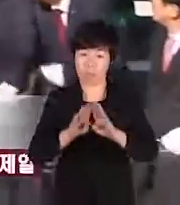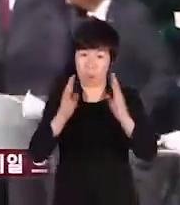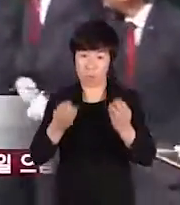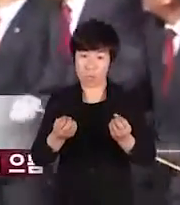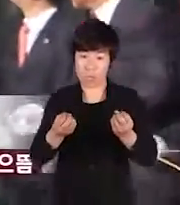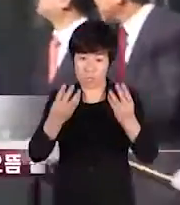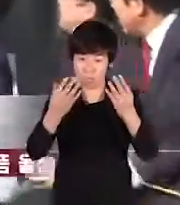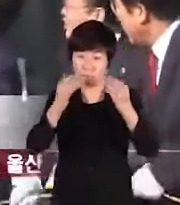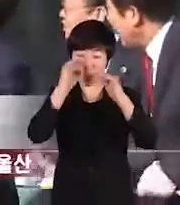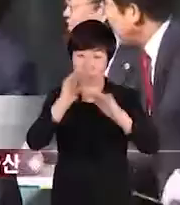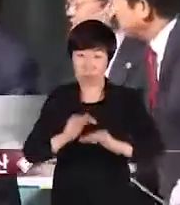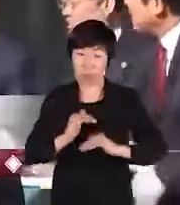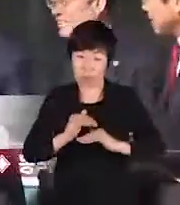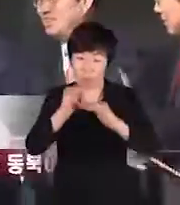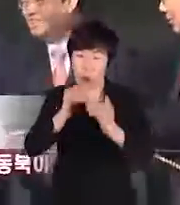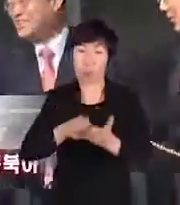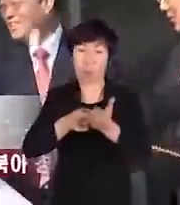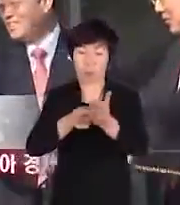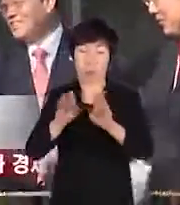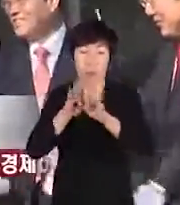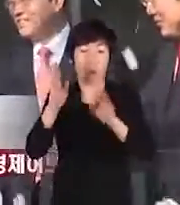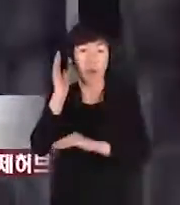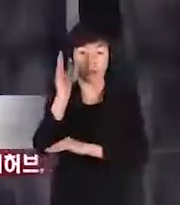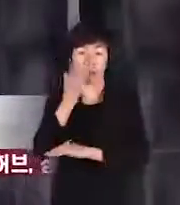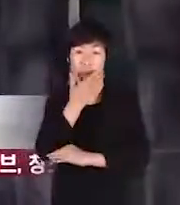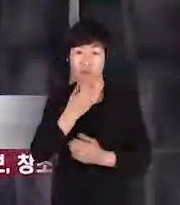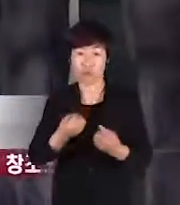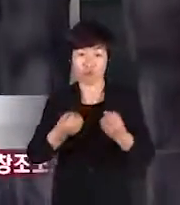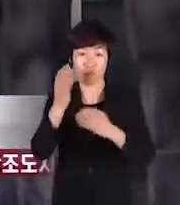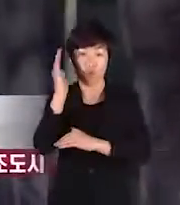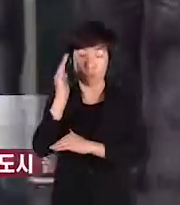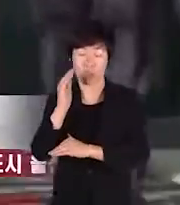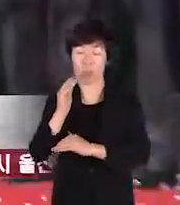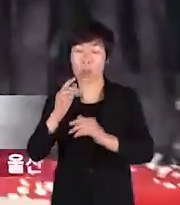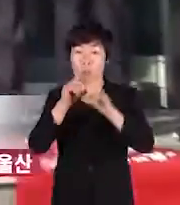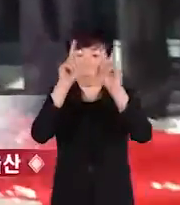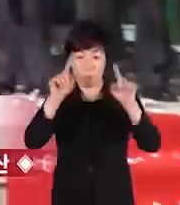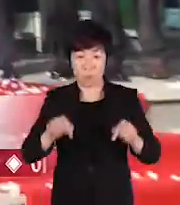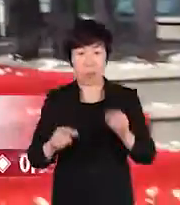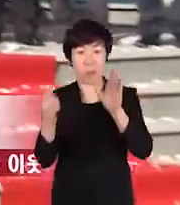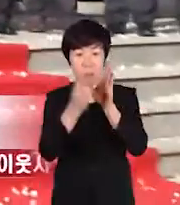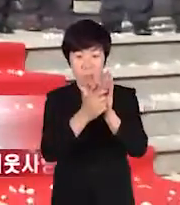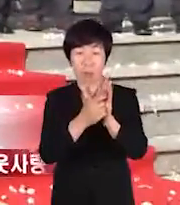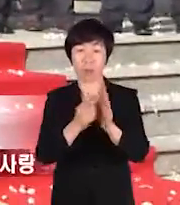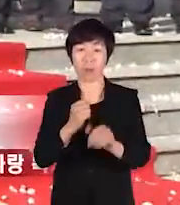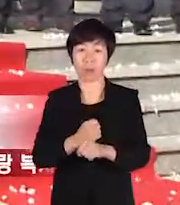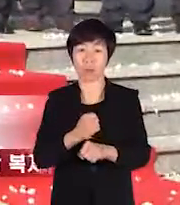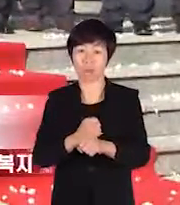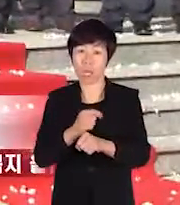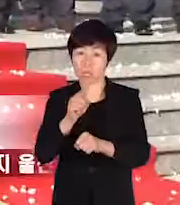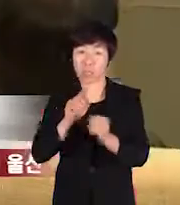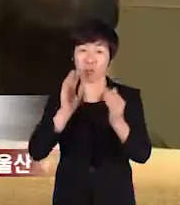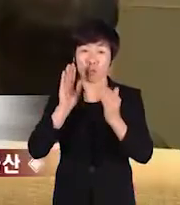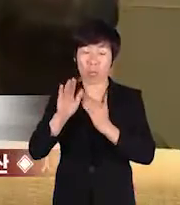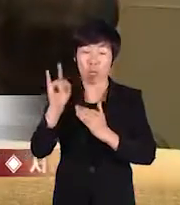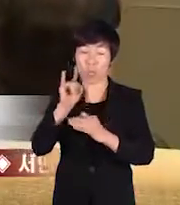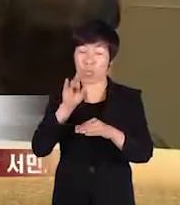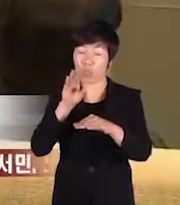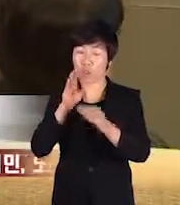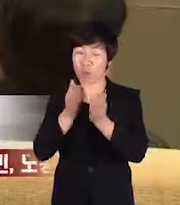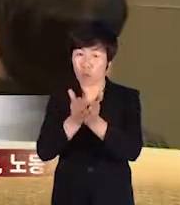개원식은 경과보고, 개원사, 축사, 현판식 순으로 진행됐습니다. 개원식에 이어 현대중공업